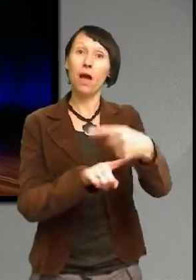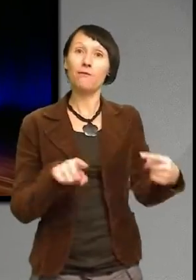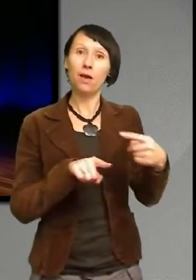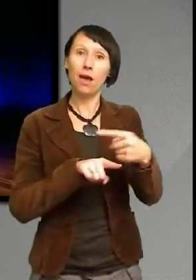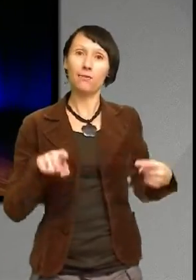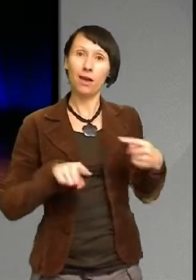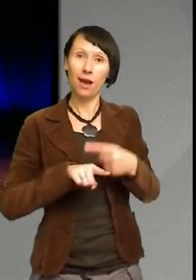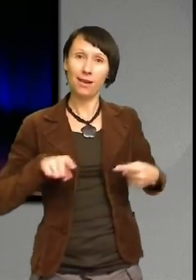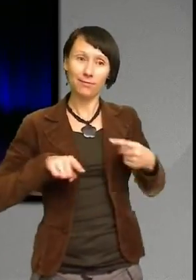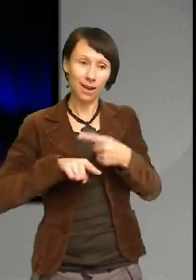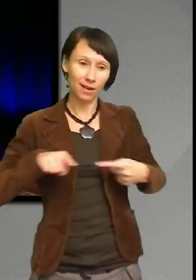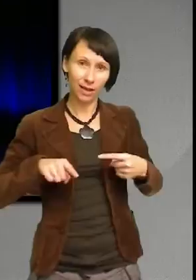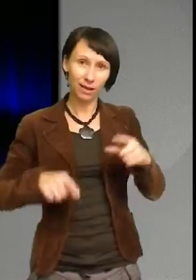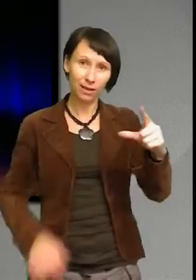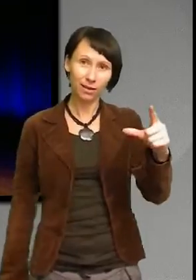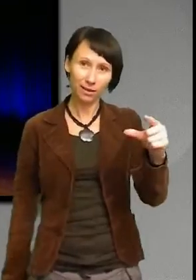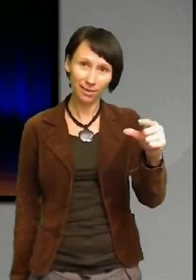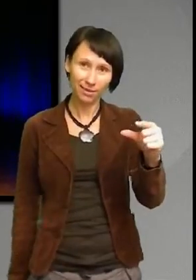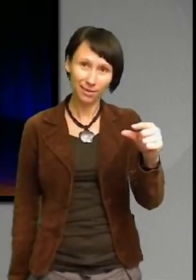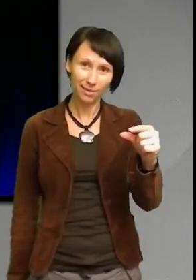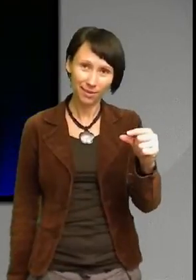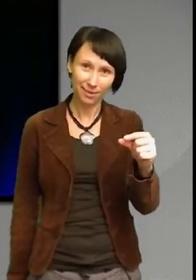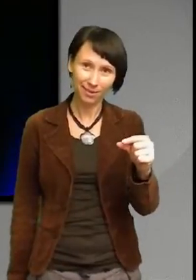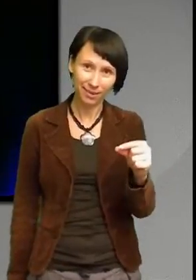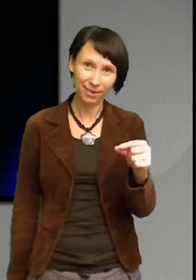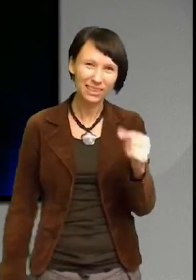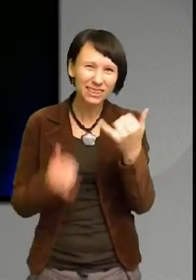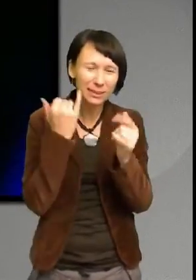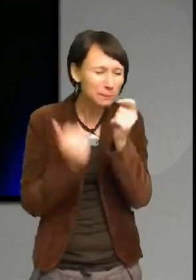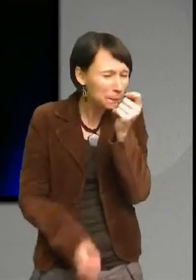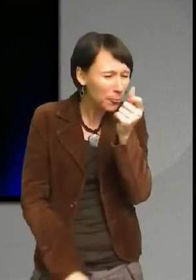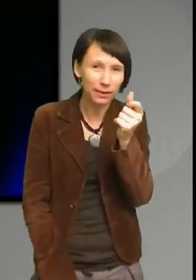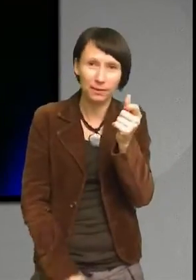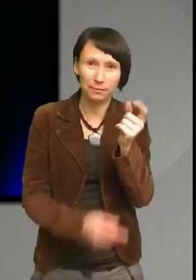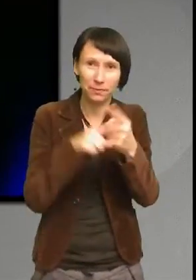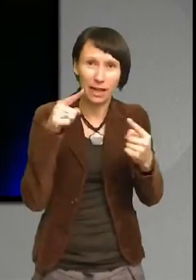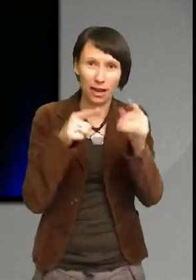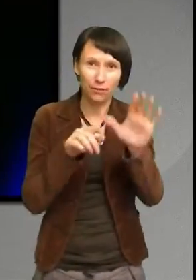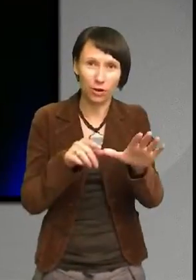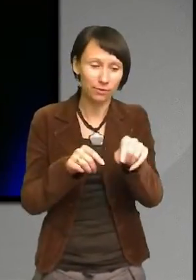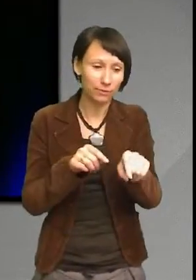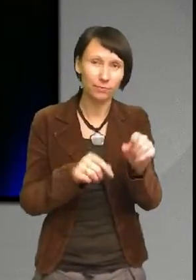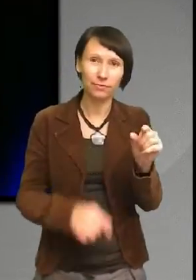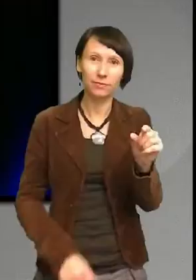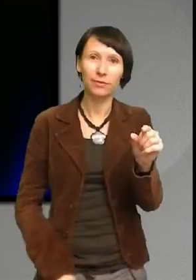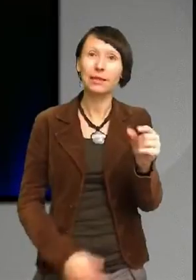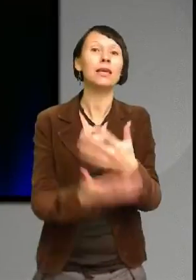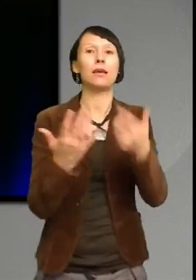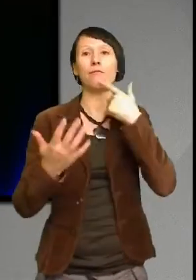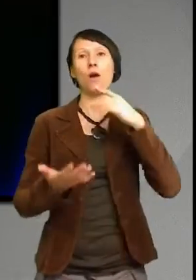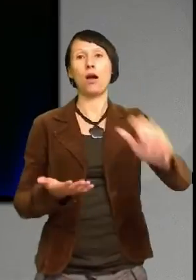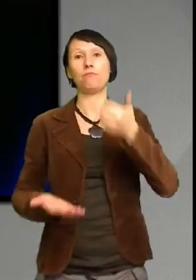halva av den och halva av den. Halva, halva, halva, halva. Tills det bara är en liten smula kvar. Och inte ens då vågar någon äta upp den.